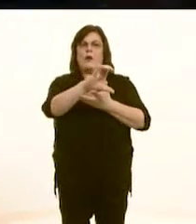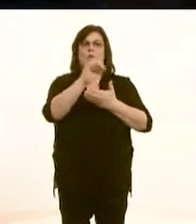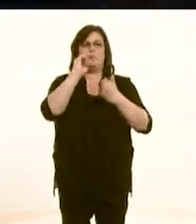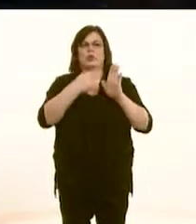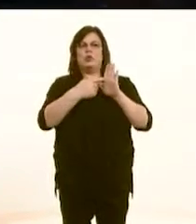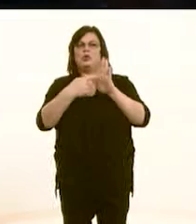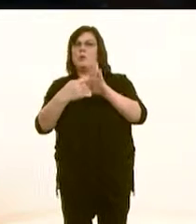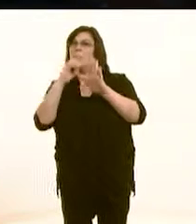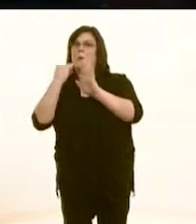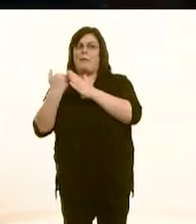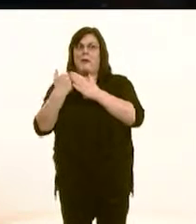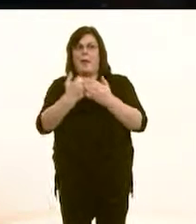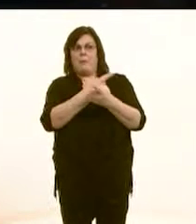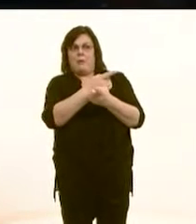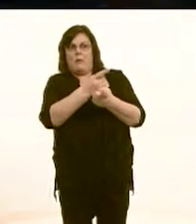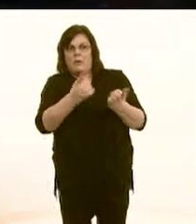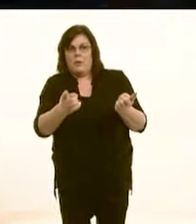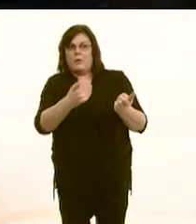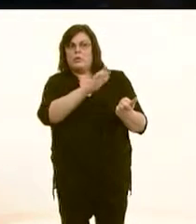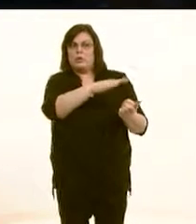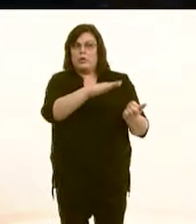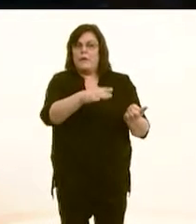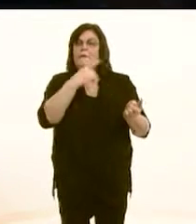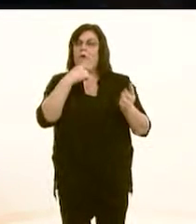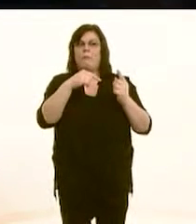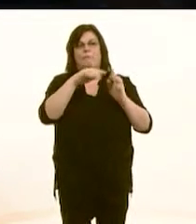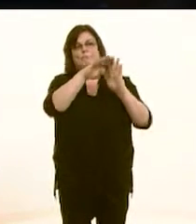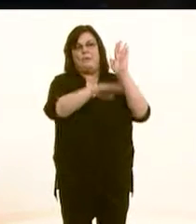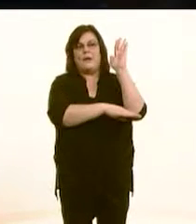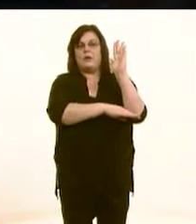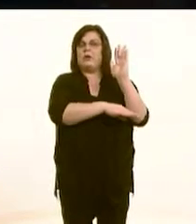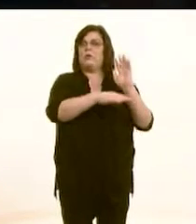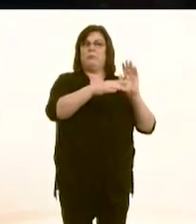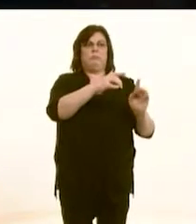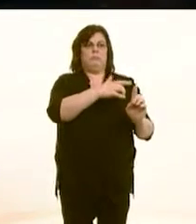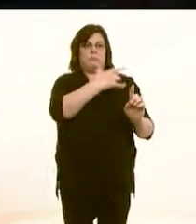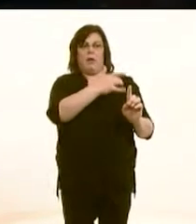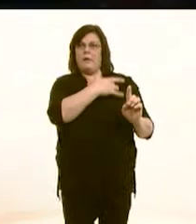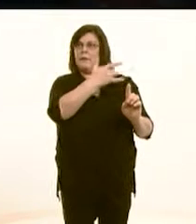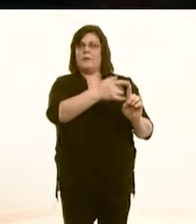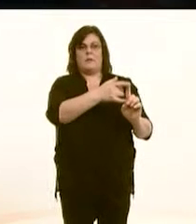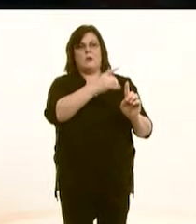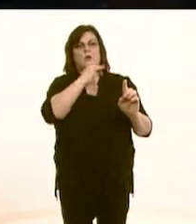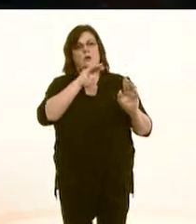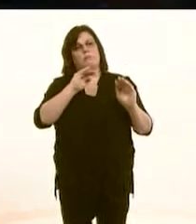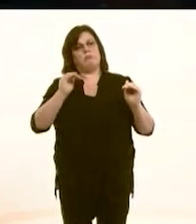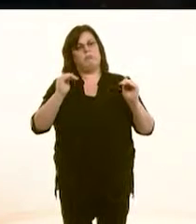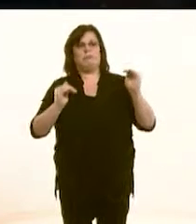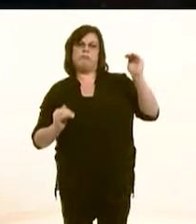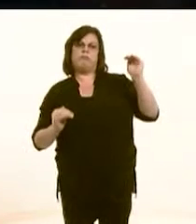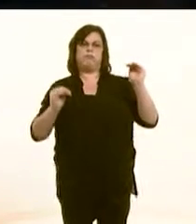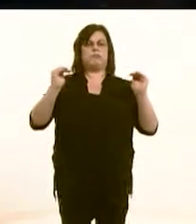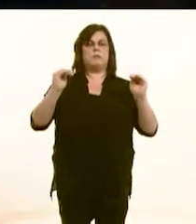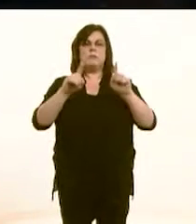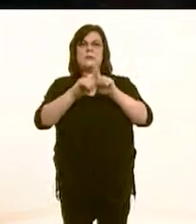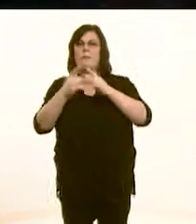plant difreintiedig. Dych chi wedi cyfeirio at y datganiad yr wythnos diwethaf ynglyn â plant mewn gofal, ond un o'r ffigurau